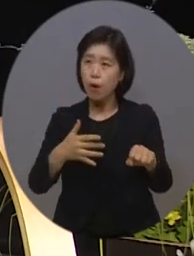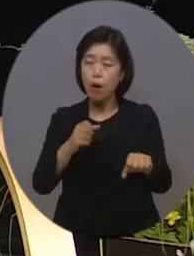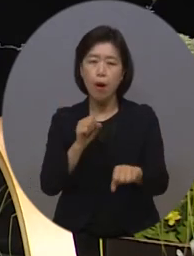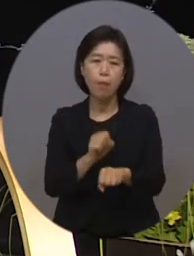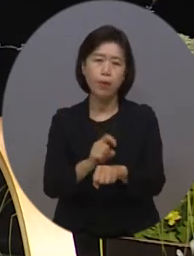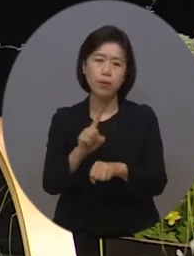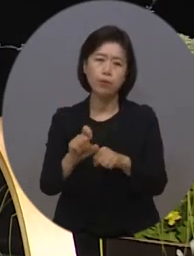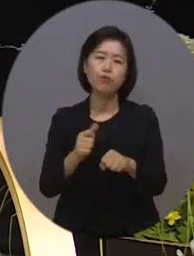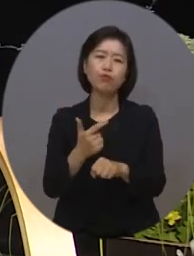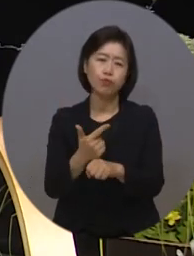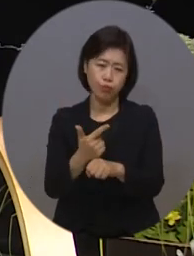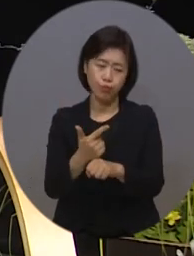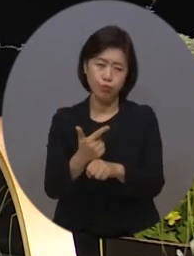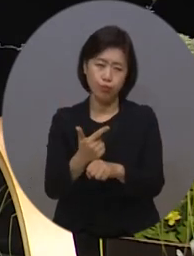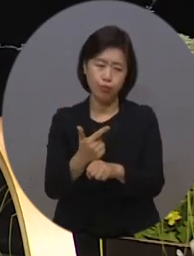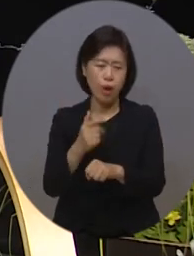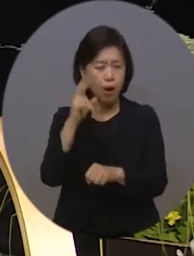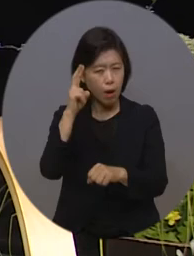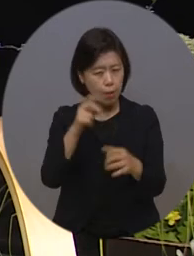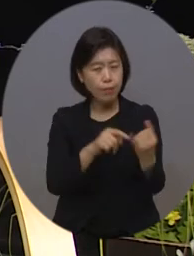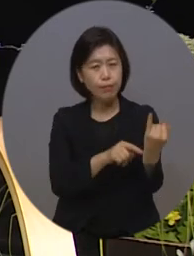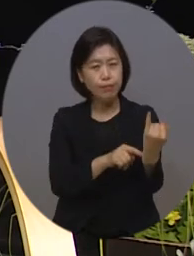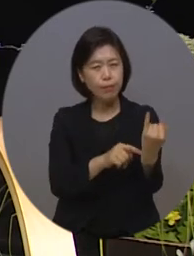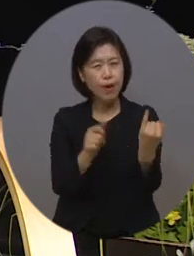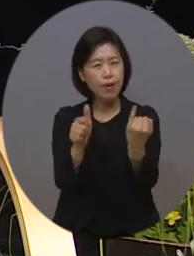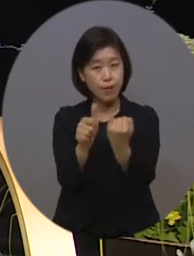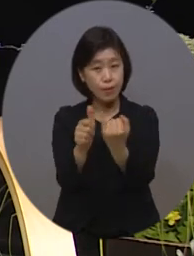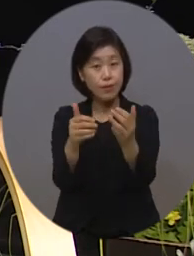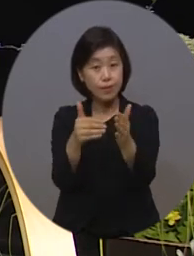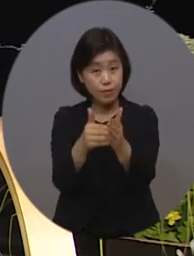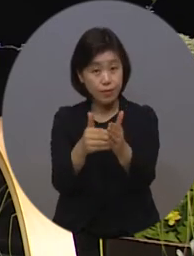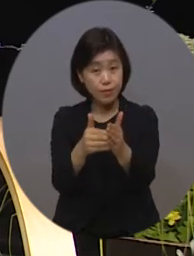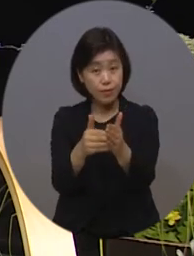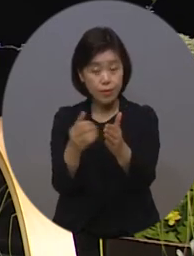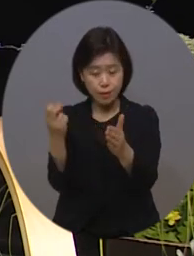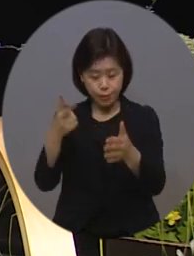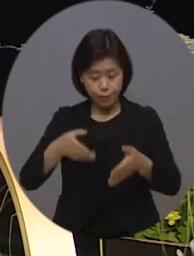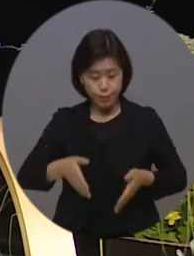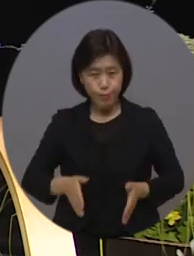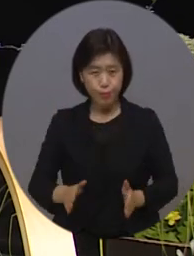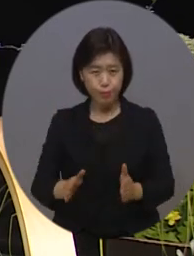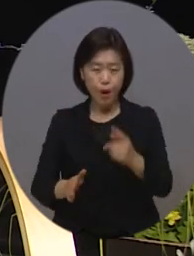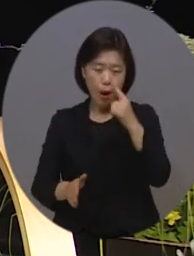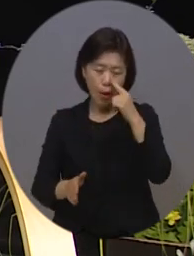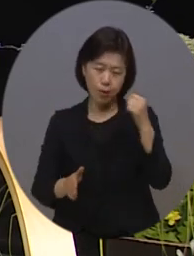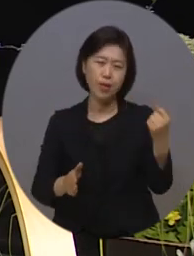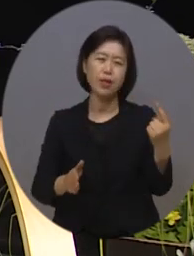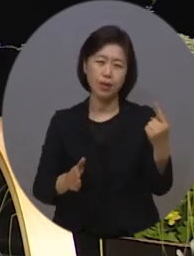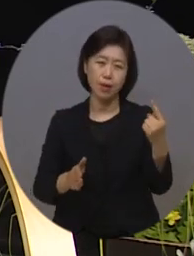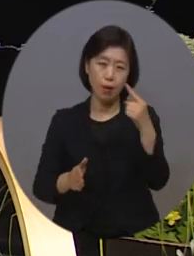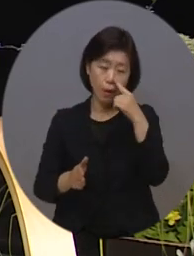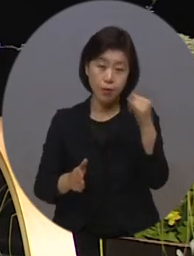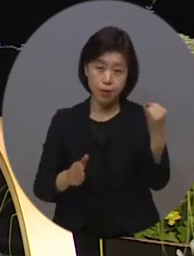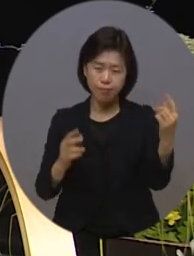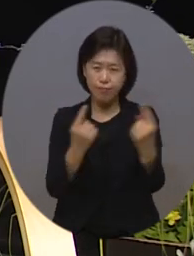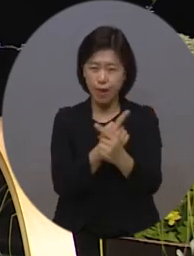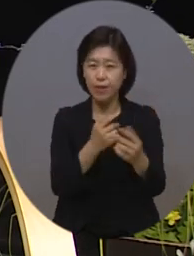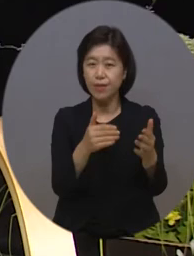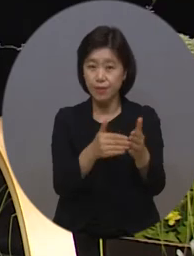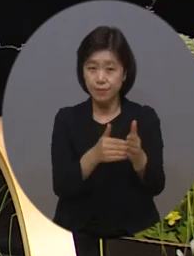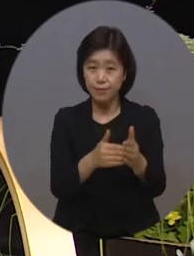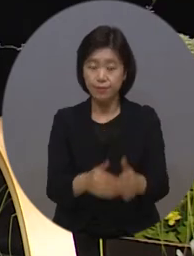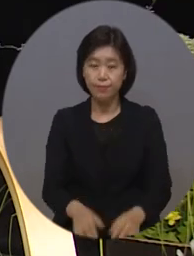어쩌면 그 학생은 가정을 꾸리고 아기를 낳은 어머니일 수도 있겠습니다.